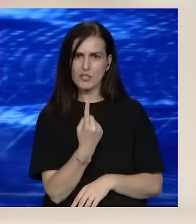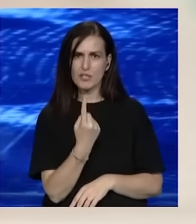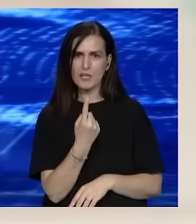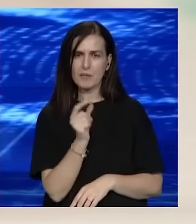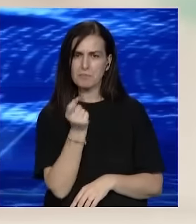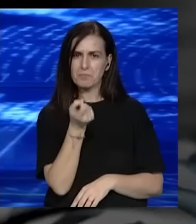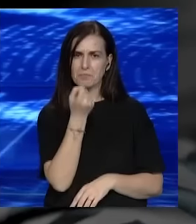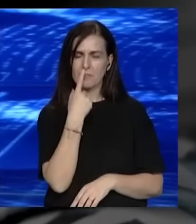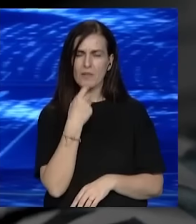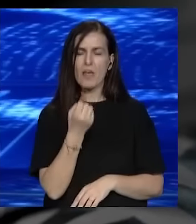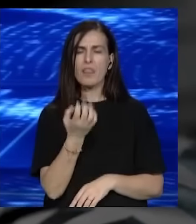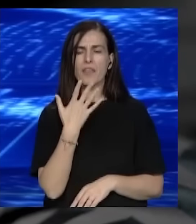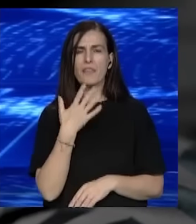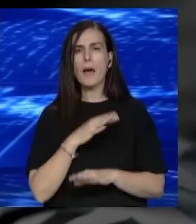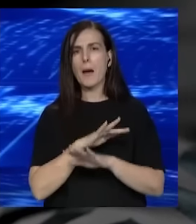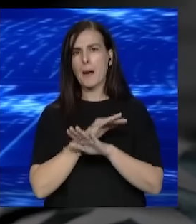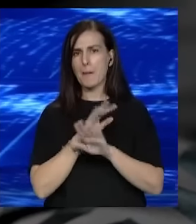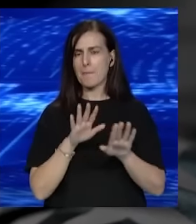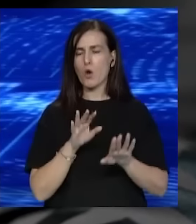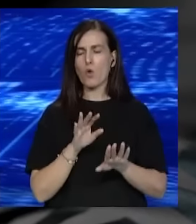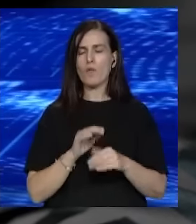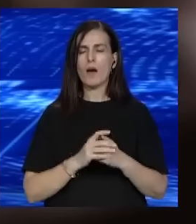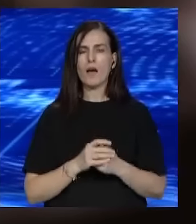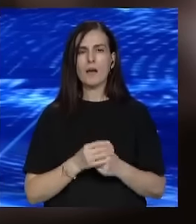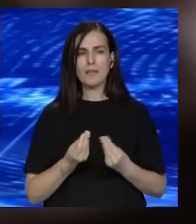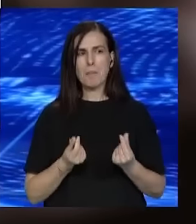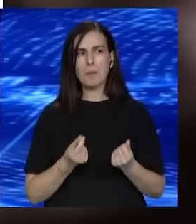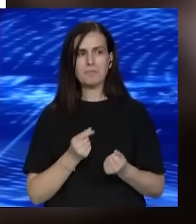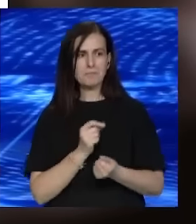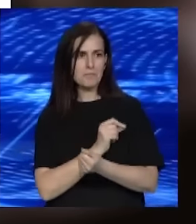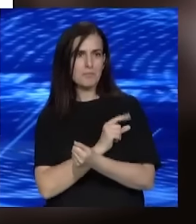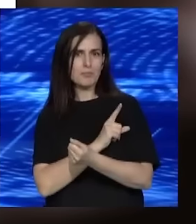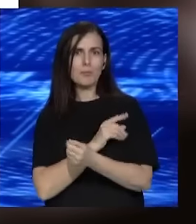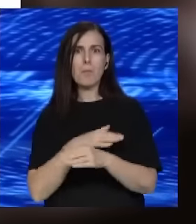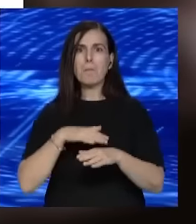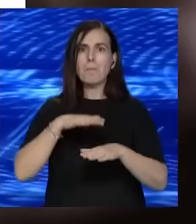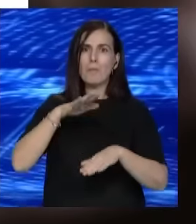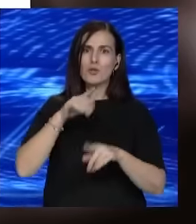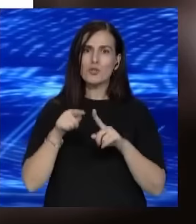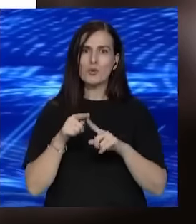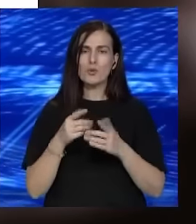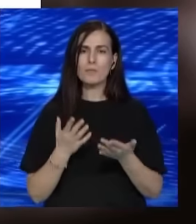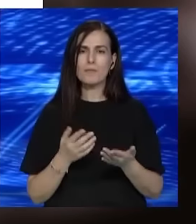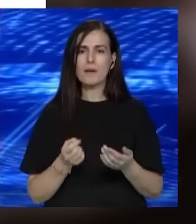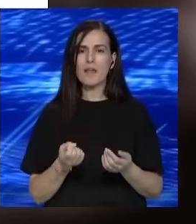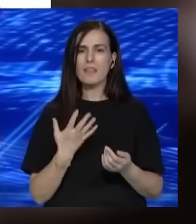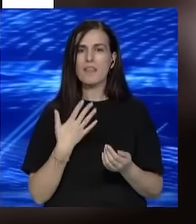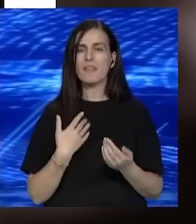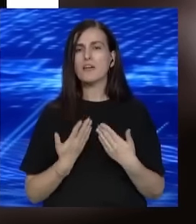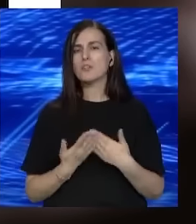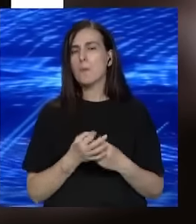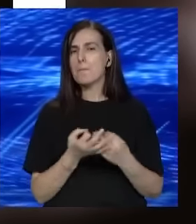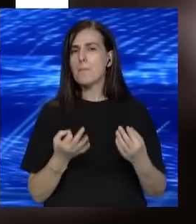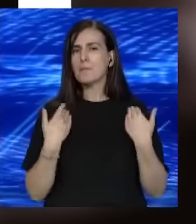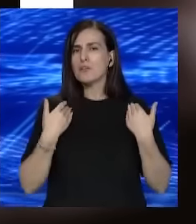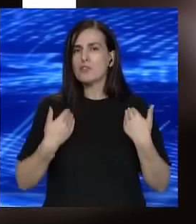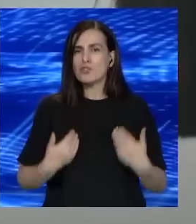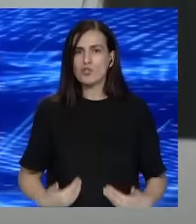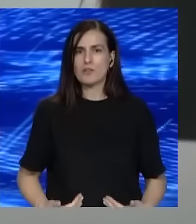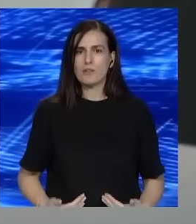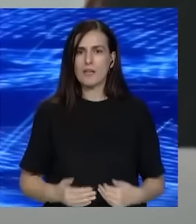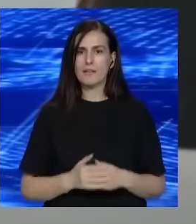The New York Times, ai ka rrëfyer se pas marrjes së rapamicinës, duket sikur ka më shumë energji. Në një artikull të dedikuar këtij ilaçi që përdoret kryesisht për pacientët